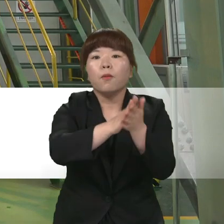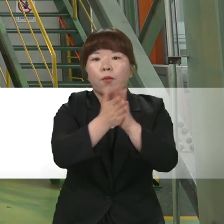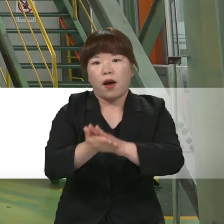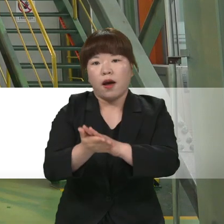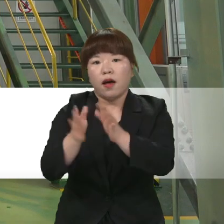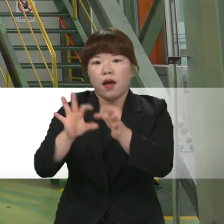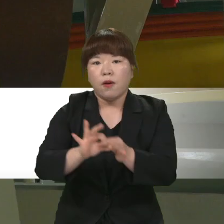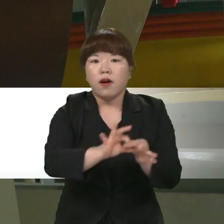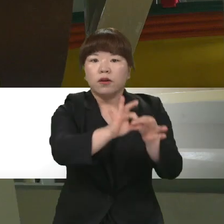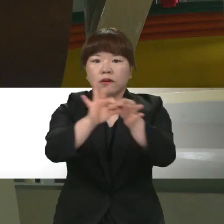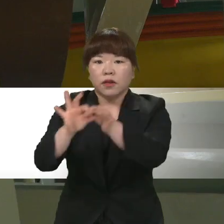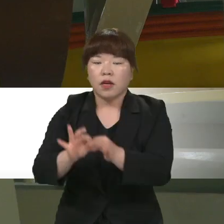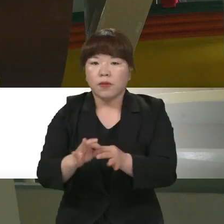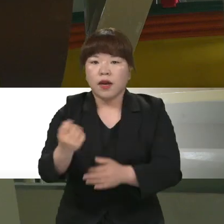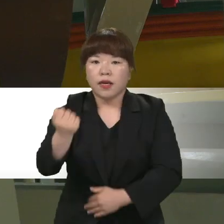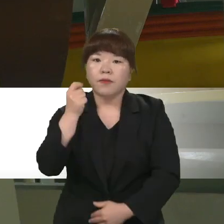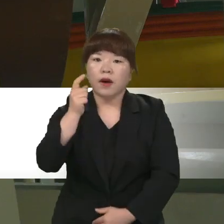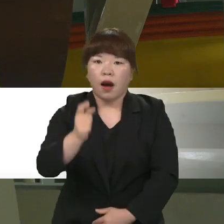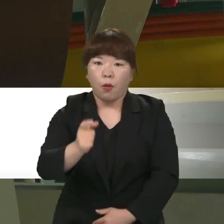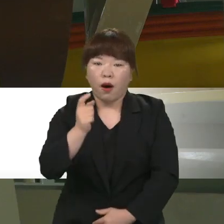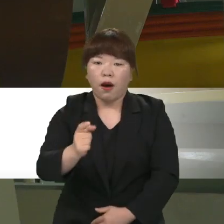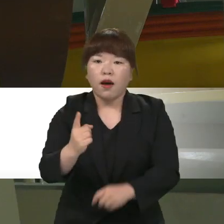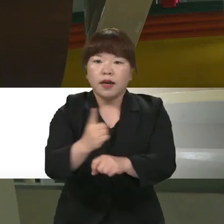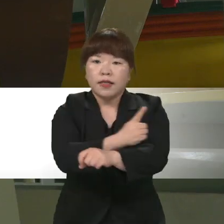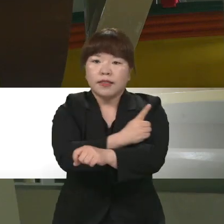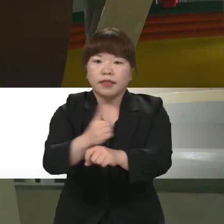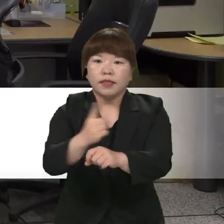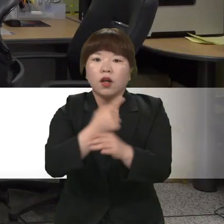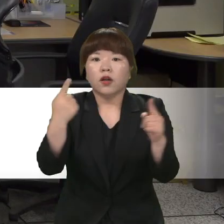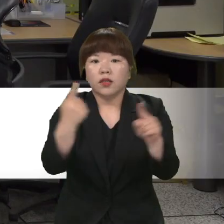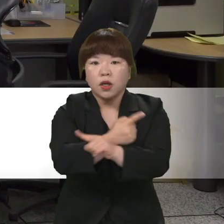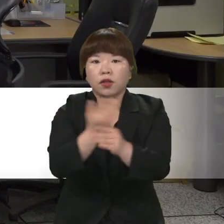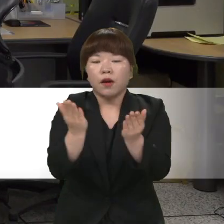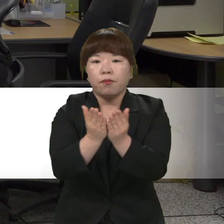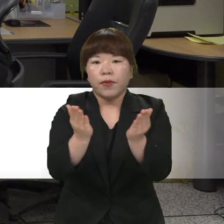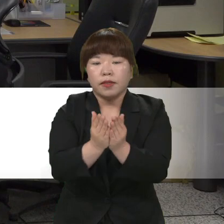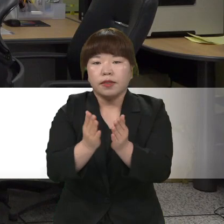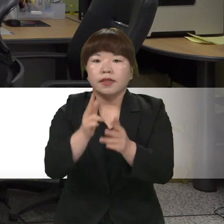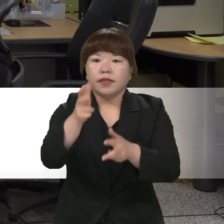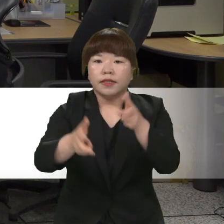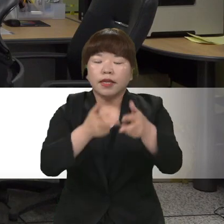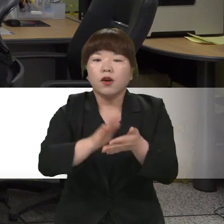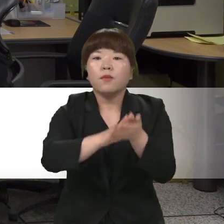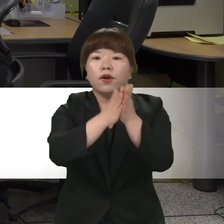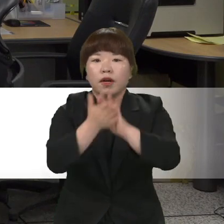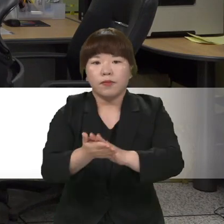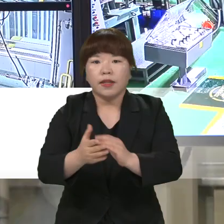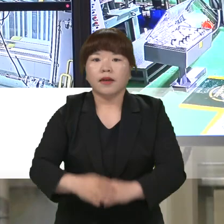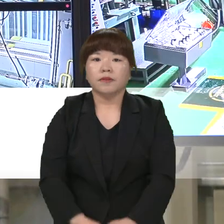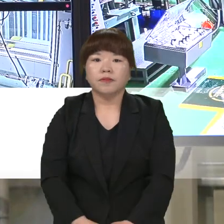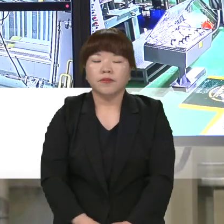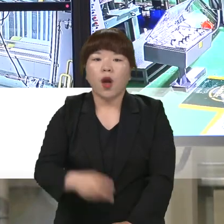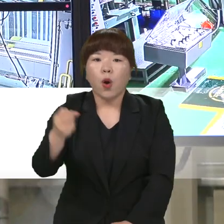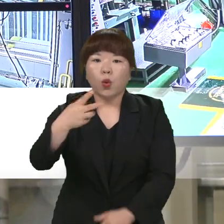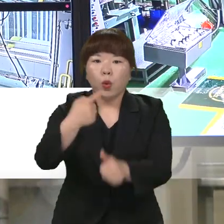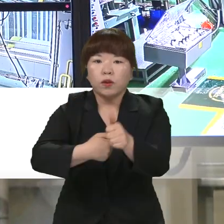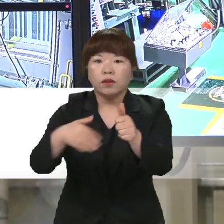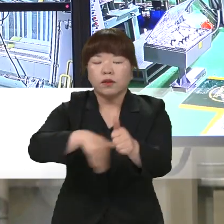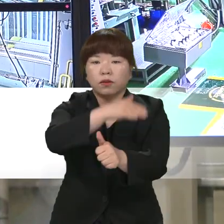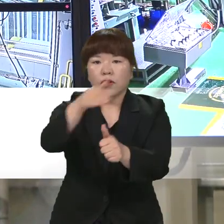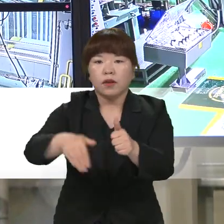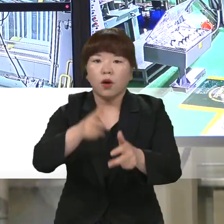밸류체인 전반에 혁신 역량 강화 디지털 전환 대응 스마트 제조 신 산업화 입니다 또 친환경